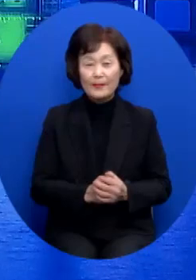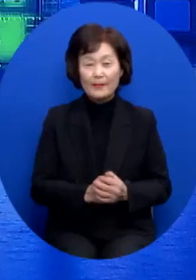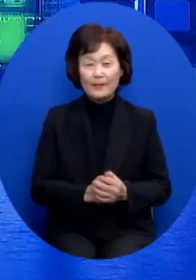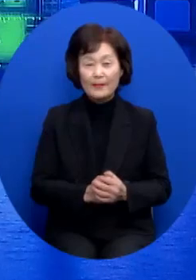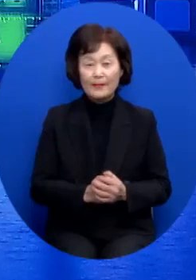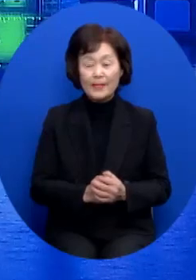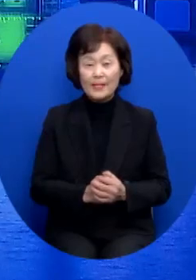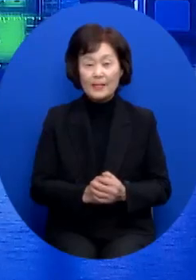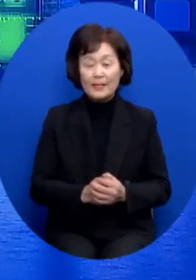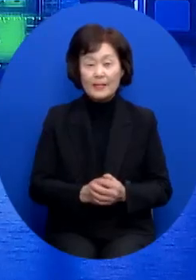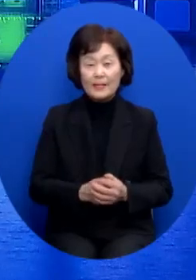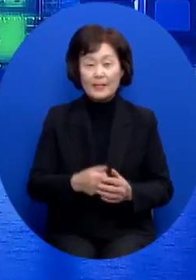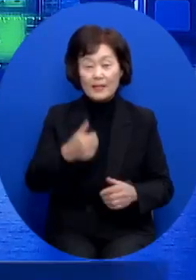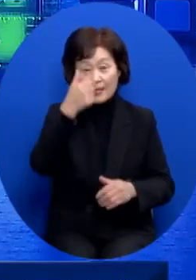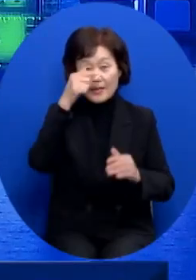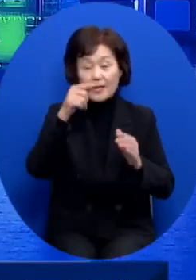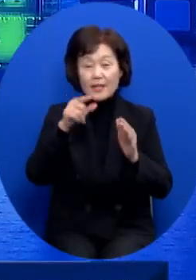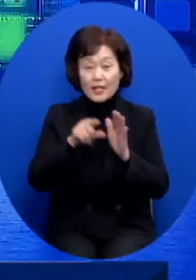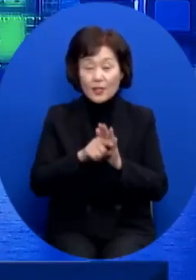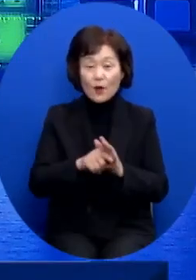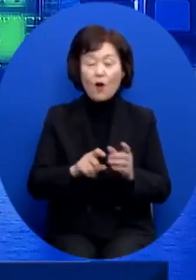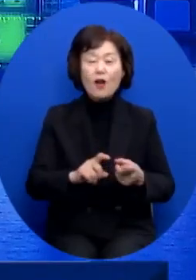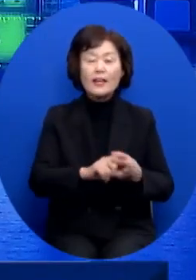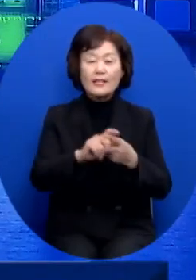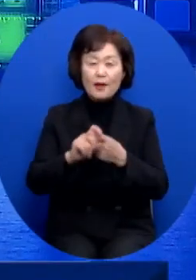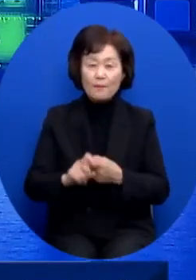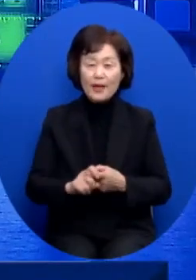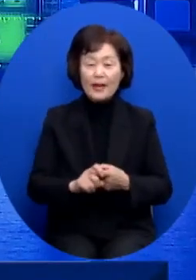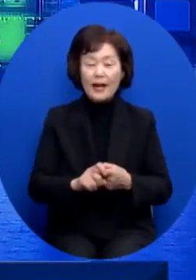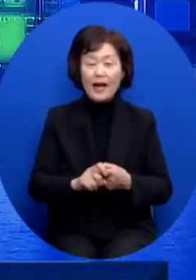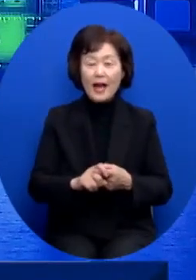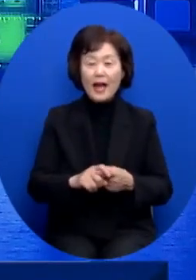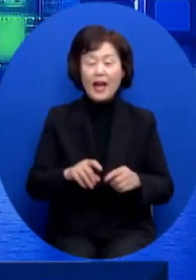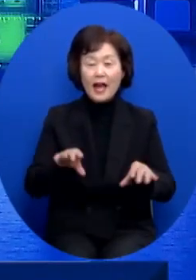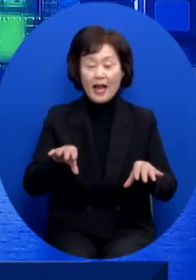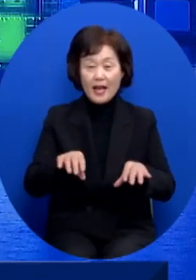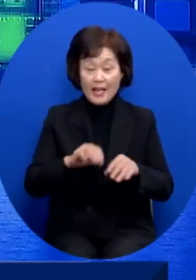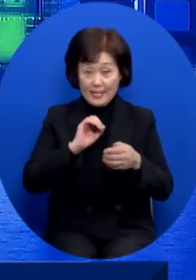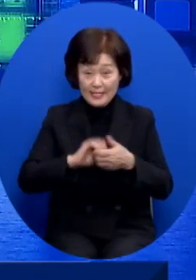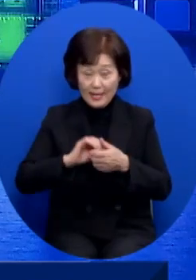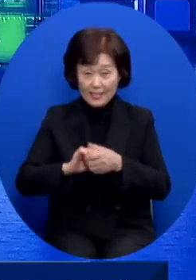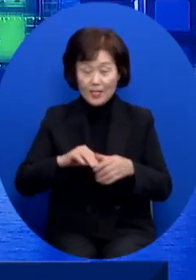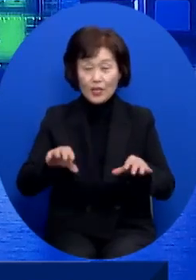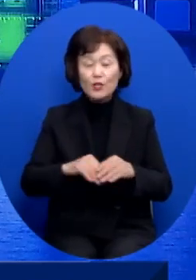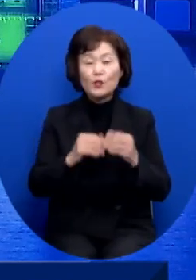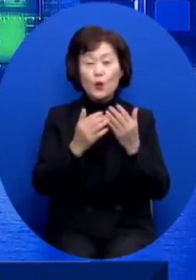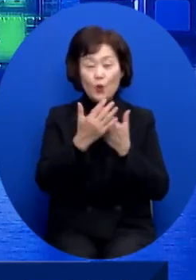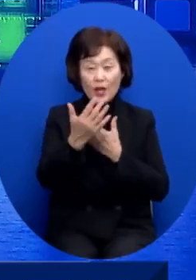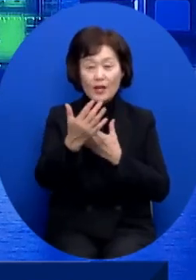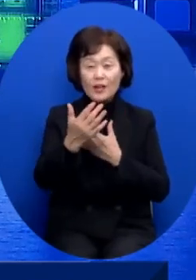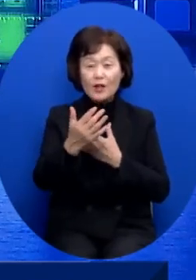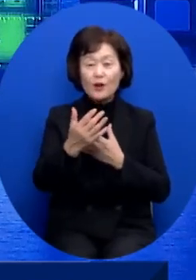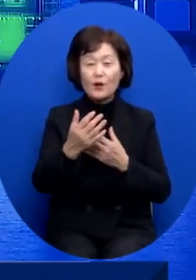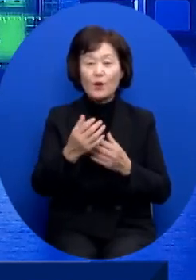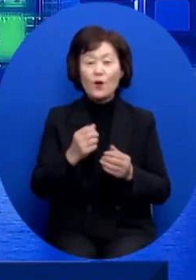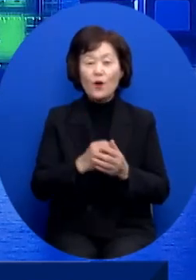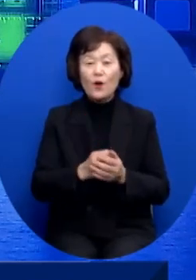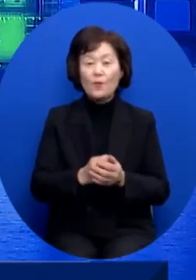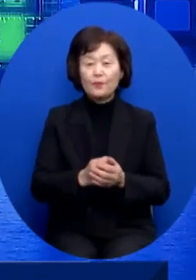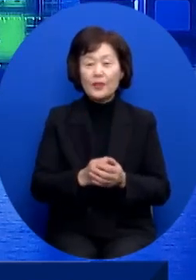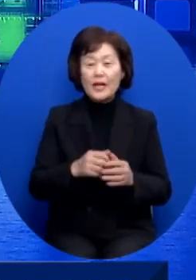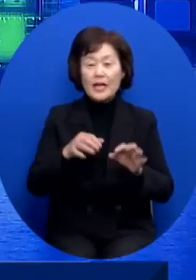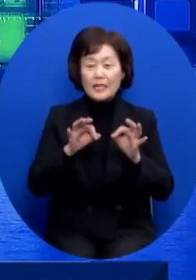양산지 기독교 연합회가 제 36회 정기 총회를 열고 김성배 목사를 신임회장으로 결정했는데요 오늘은